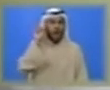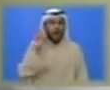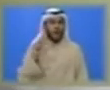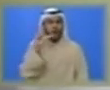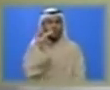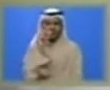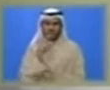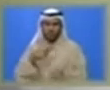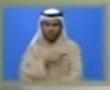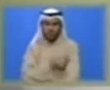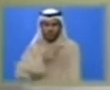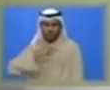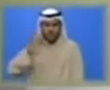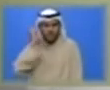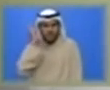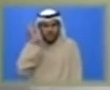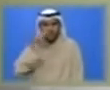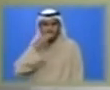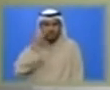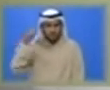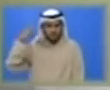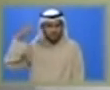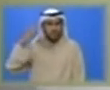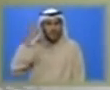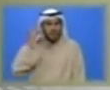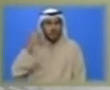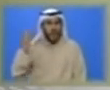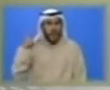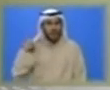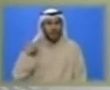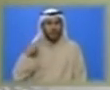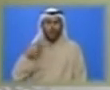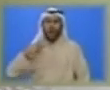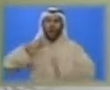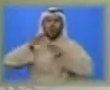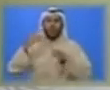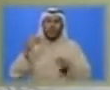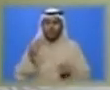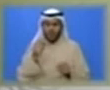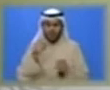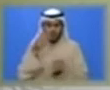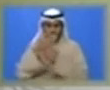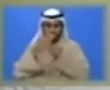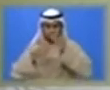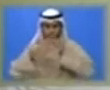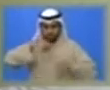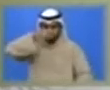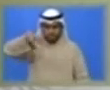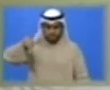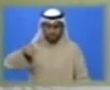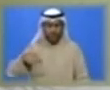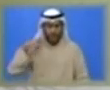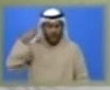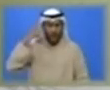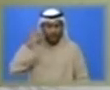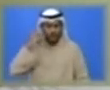التطوعي، حيث أن أغلبية النساء لهم ويمكن المعرض يشهد بذلك عندهم يعني فرق تطوعية أو